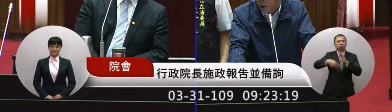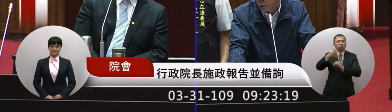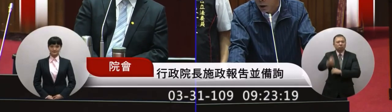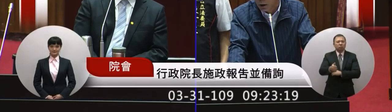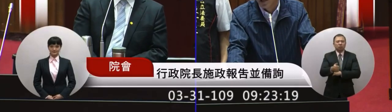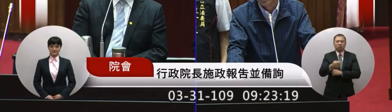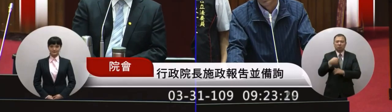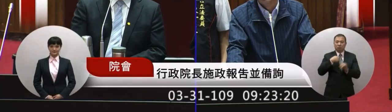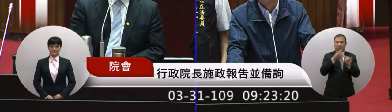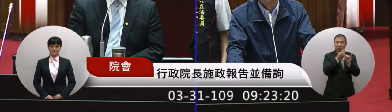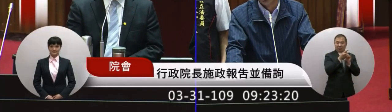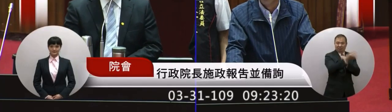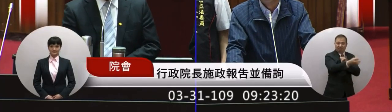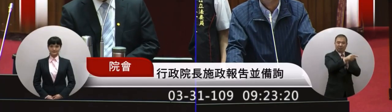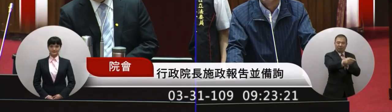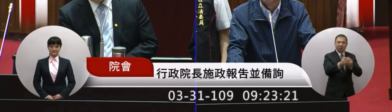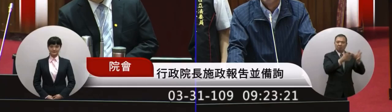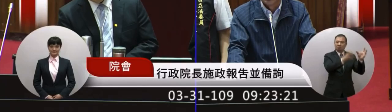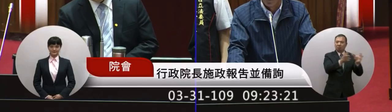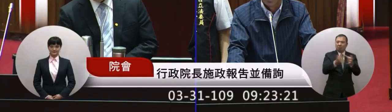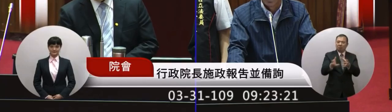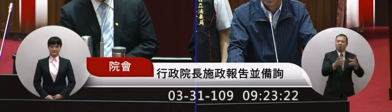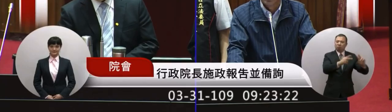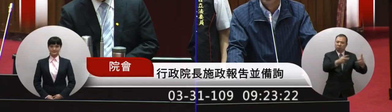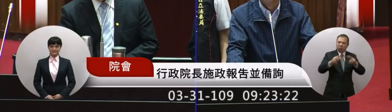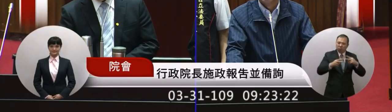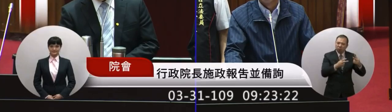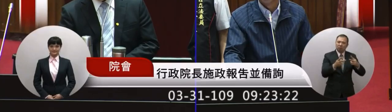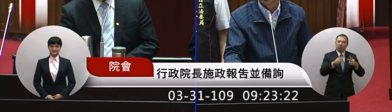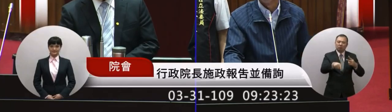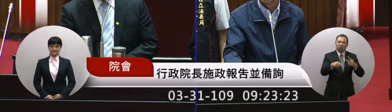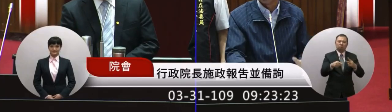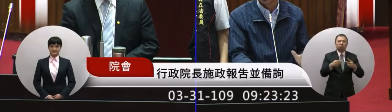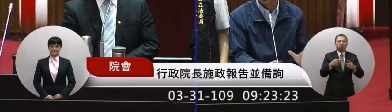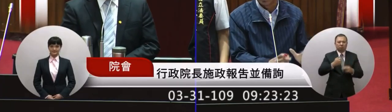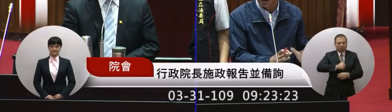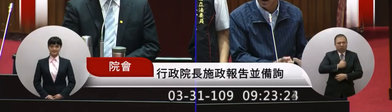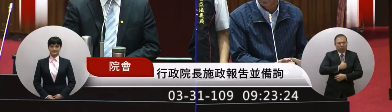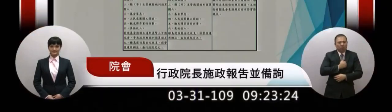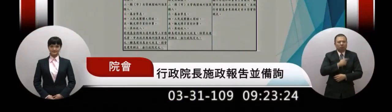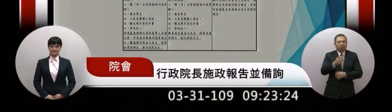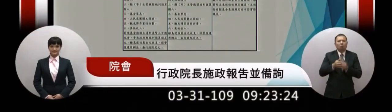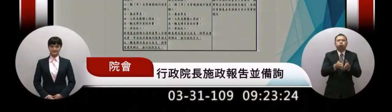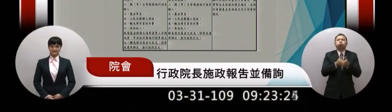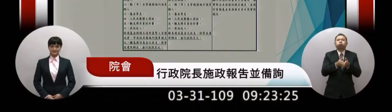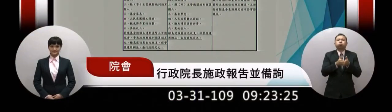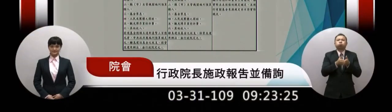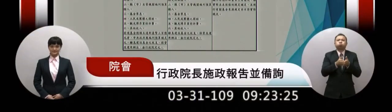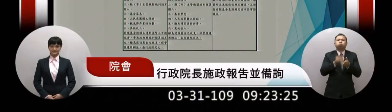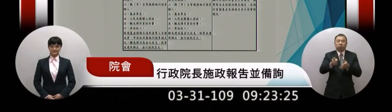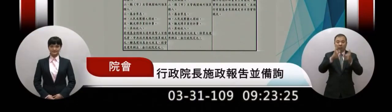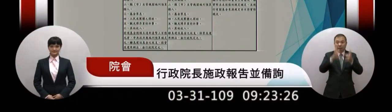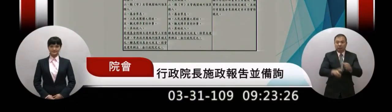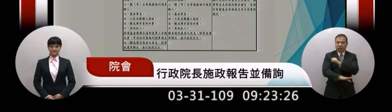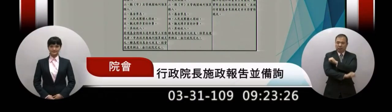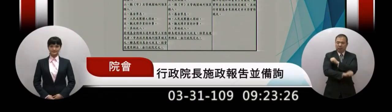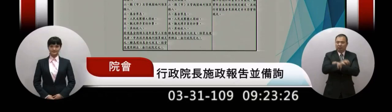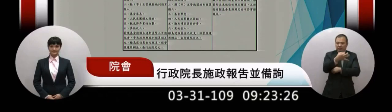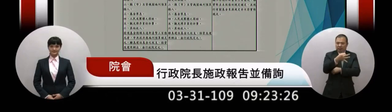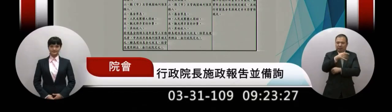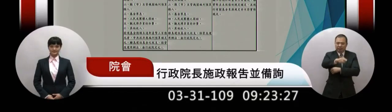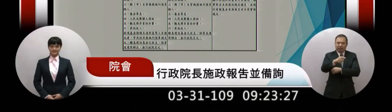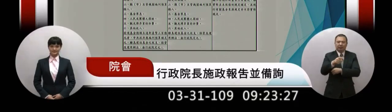离岛的建设有一部分长期是需要离岛建设基金来做相对应的配